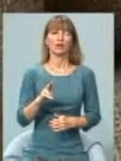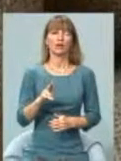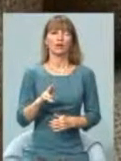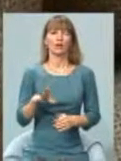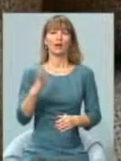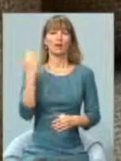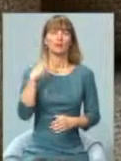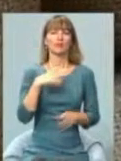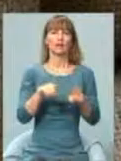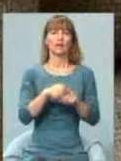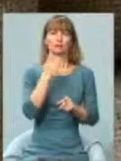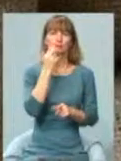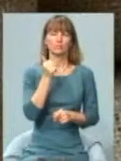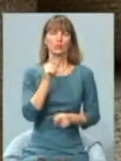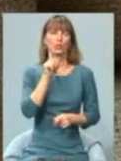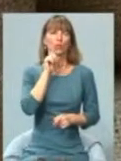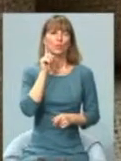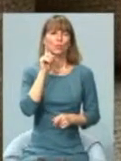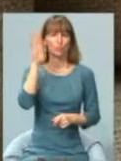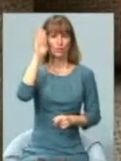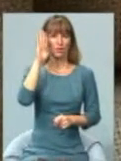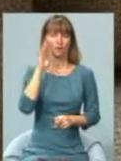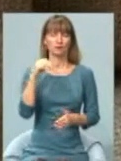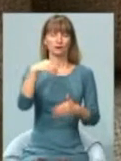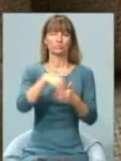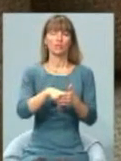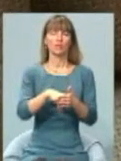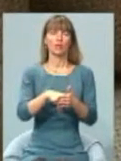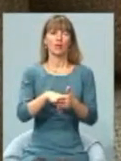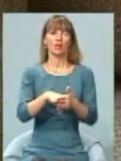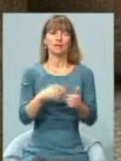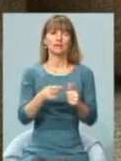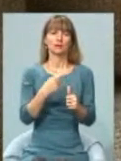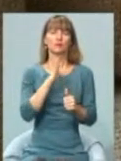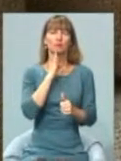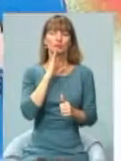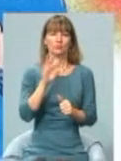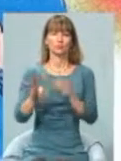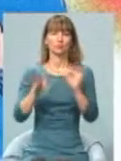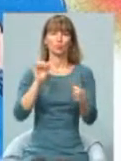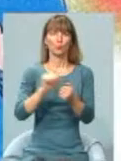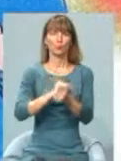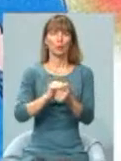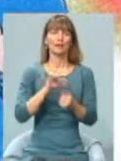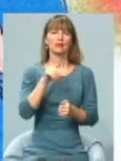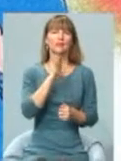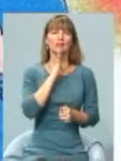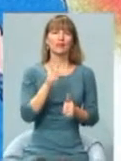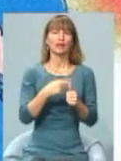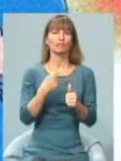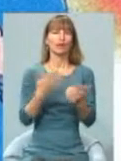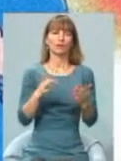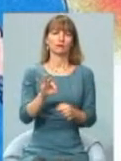такий звичай. Молоді юнаки клали до мішечка листівки з іменами дівчат, по черзі діставали папірці, і та дівчина, ім'я